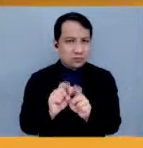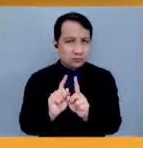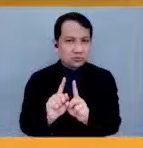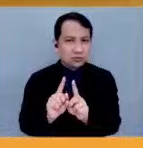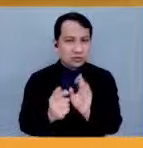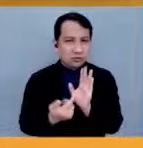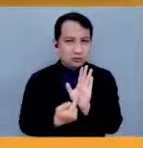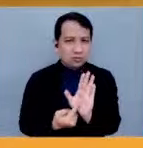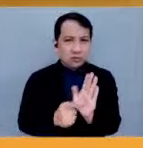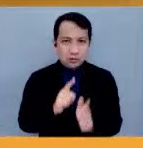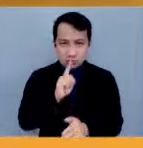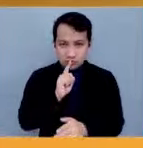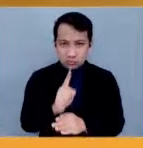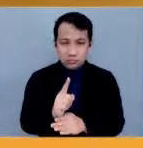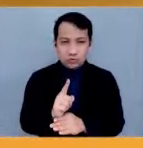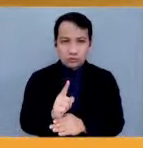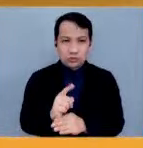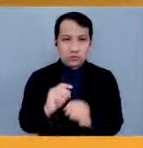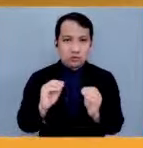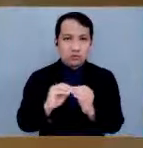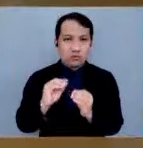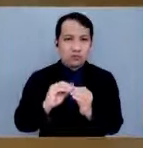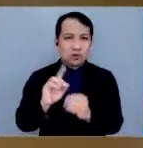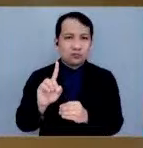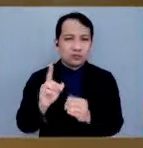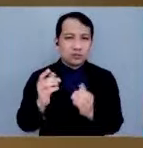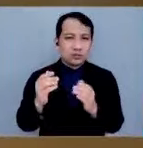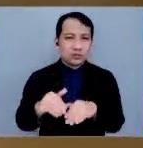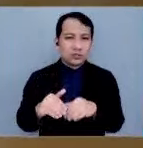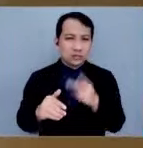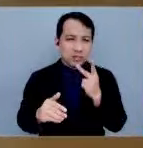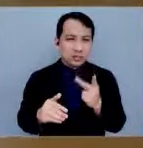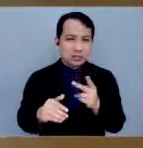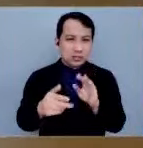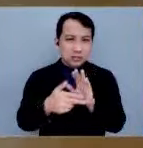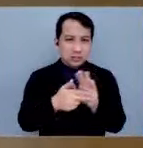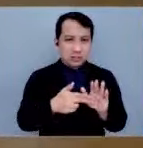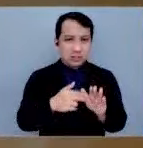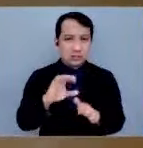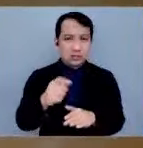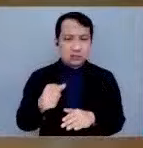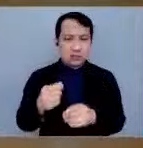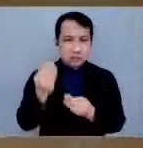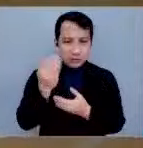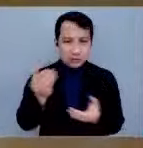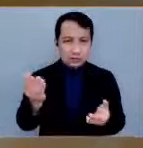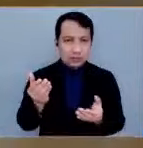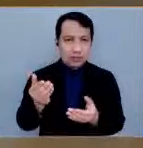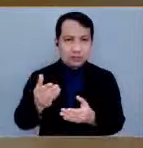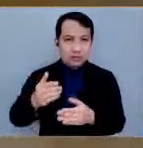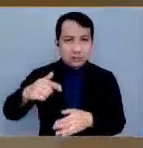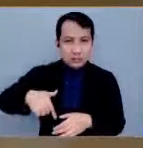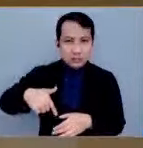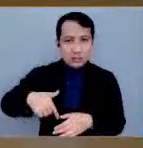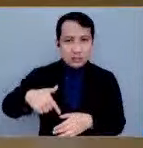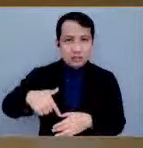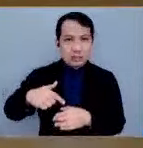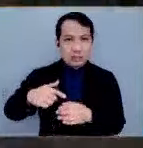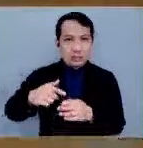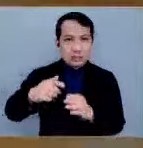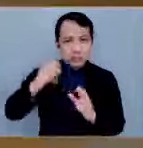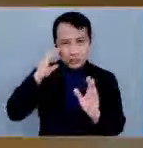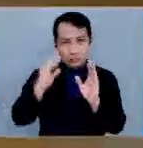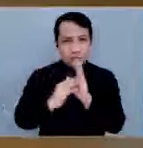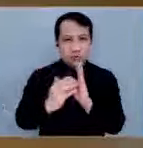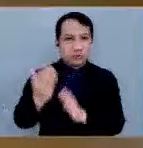na totoong may one more chance. Pero sa mismong caption ni Bea, binanggit niyang late post ang naturang video. Nitong